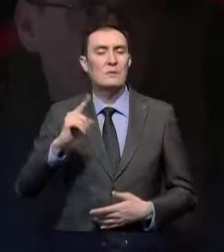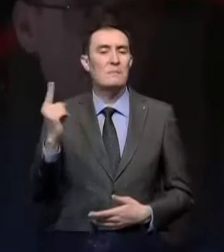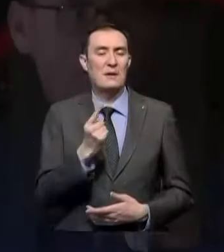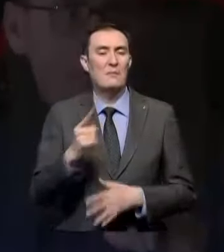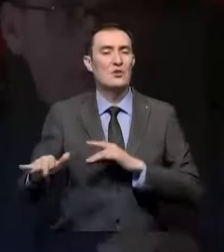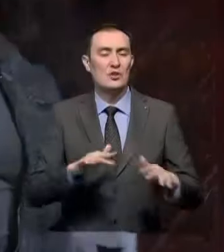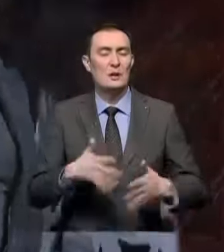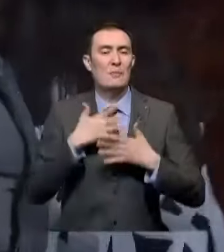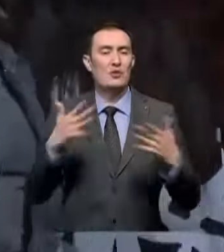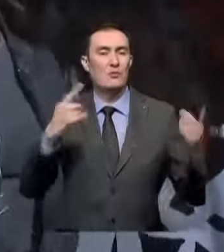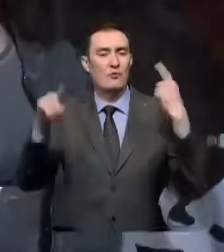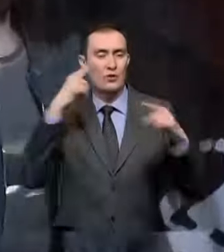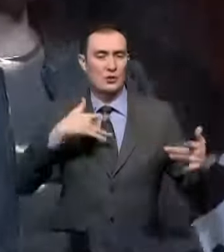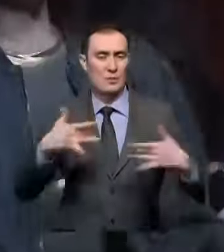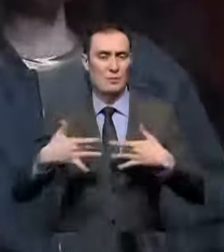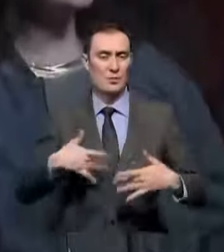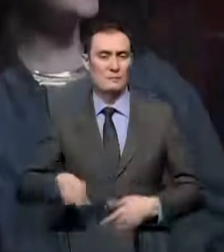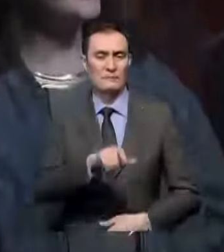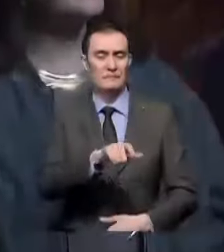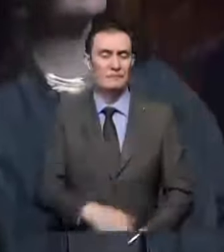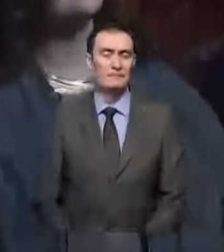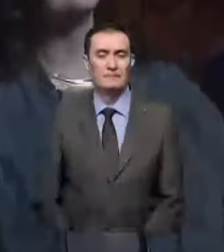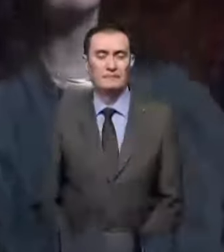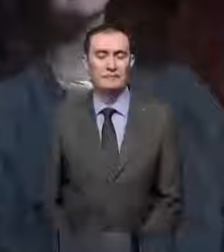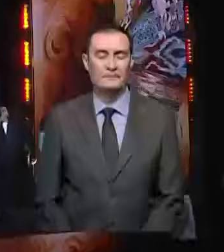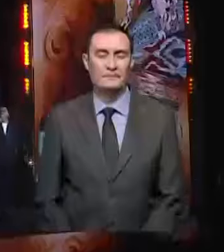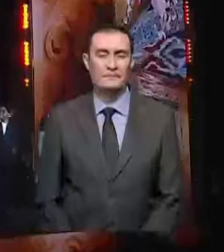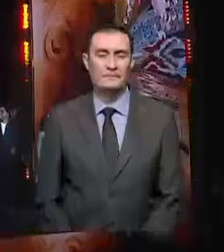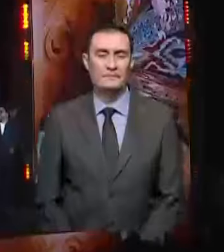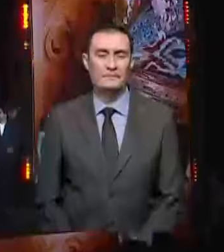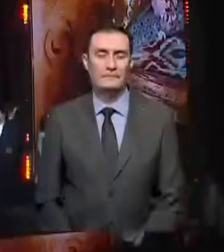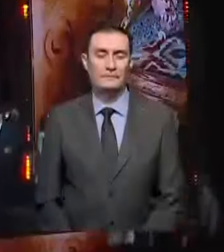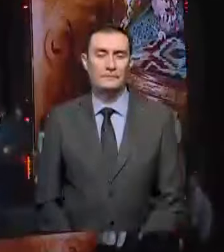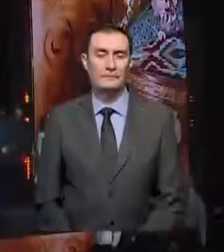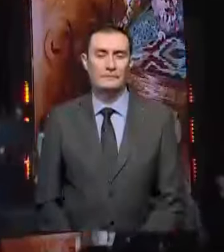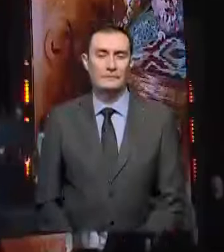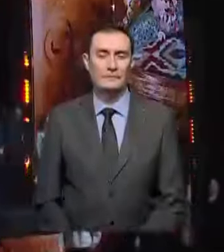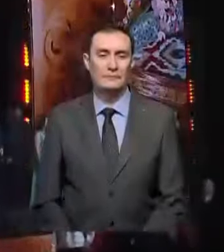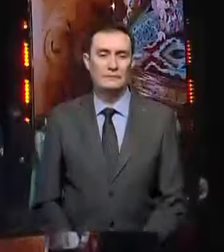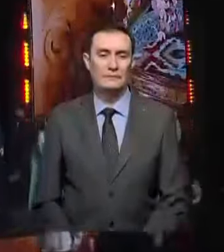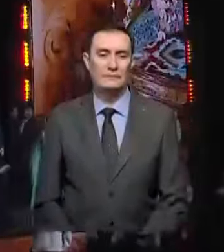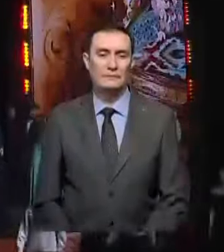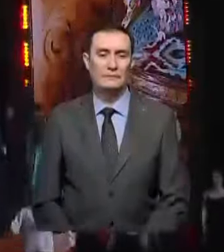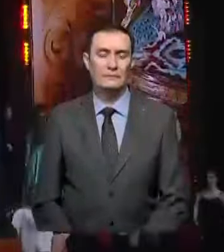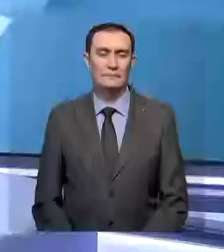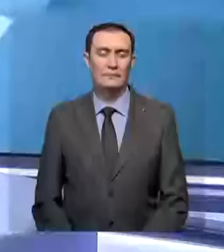шагом на большом творческом пути. Ботагоз Базарбаева, Рустамбек Успанов, Астана, 24KZ.